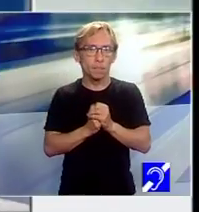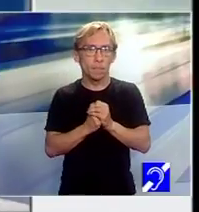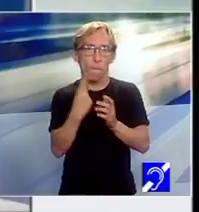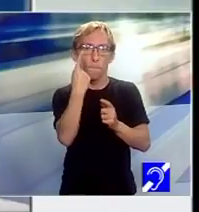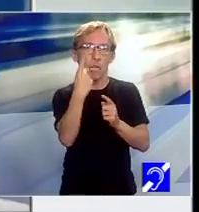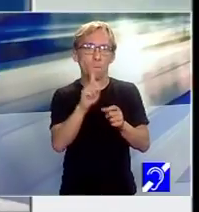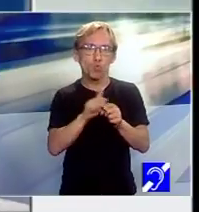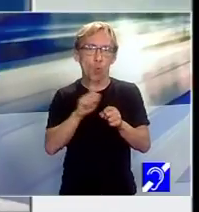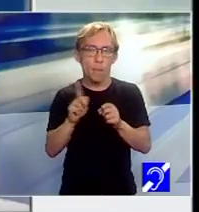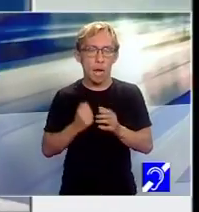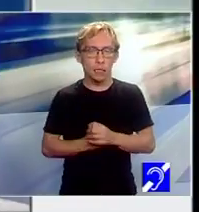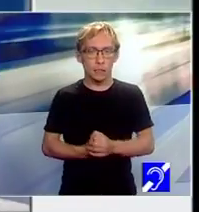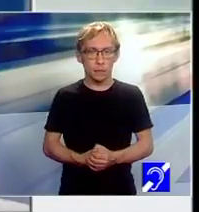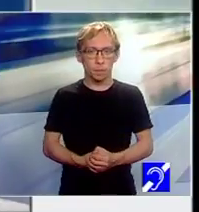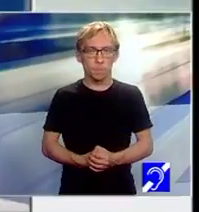astăzi.